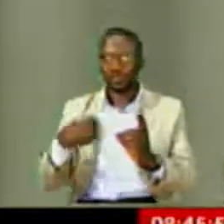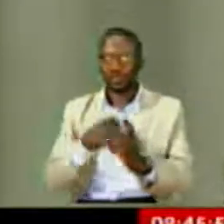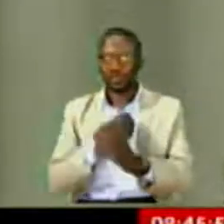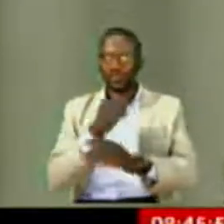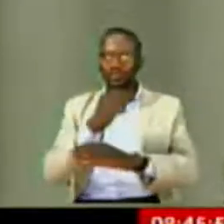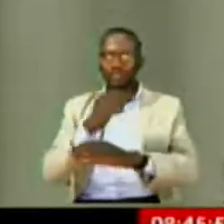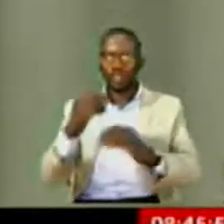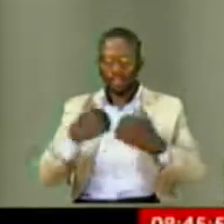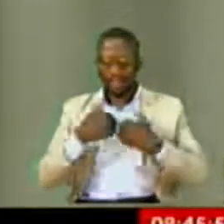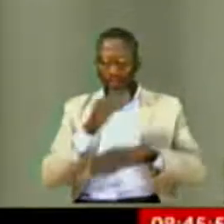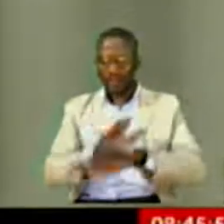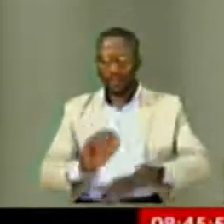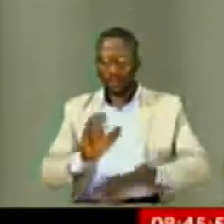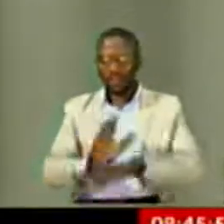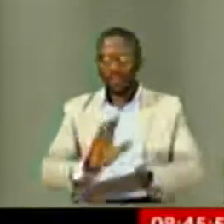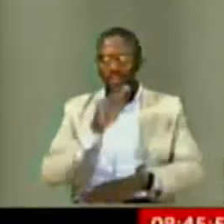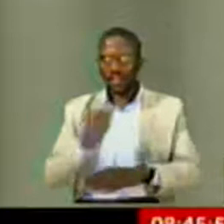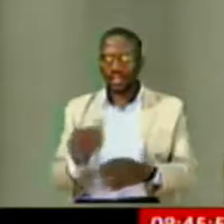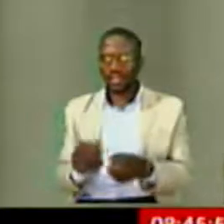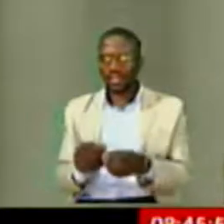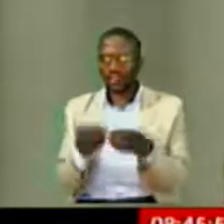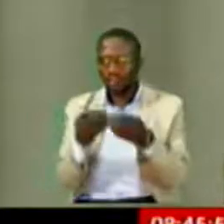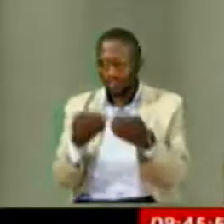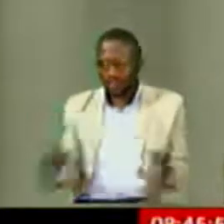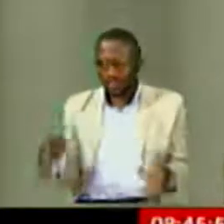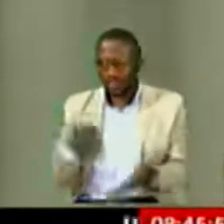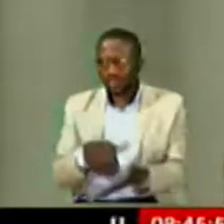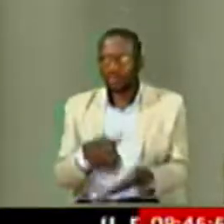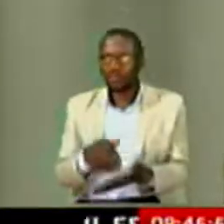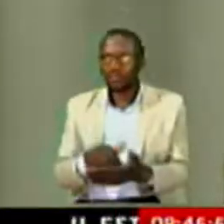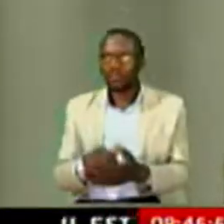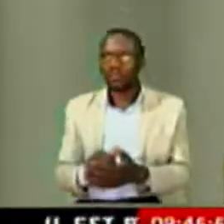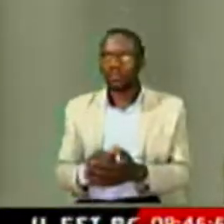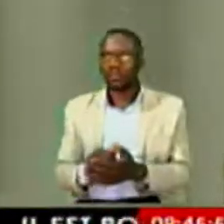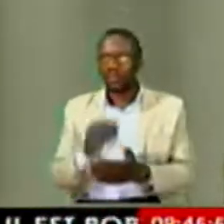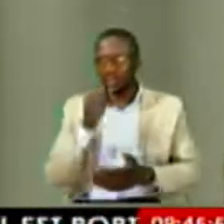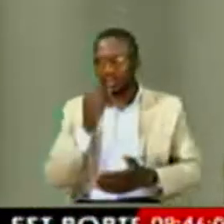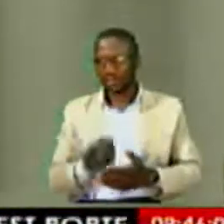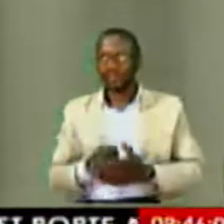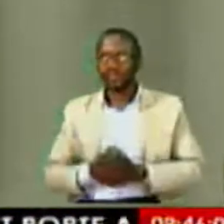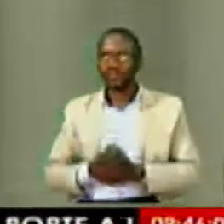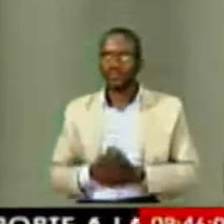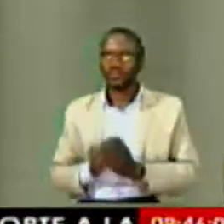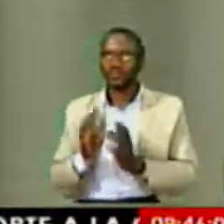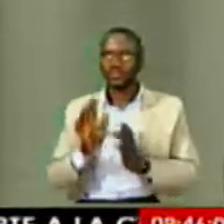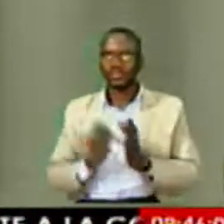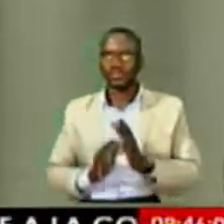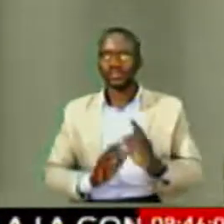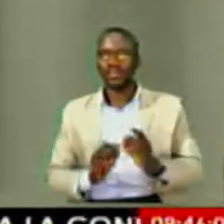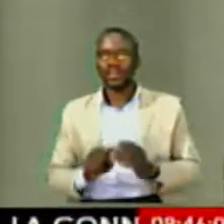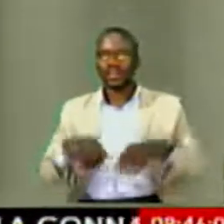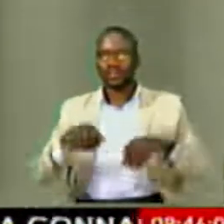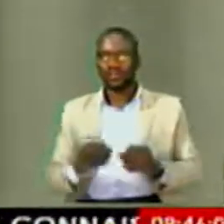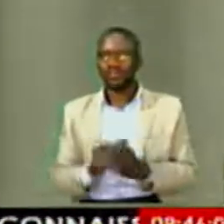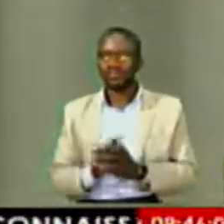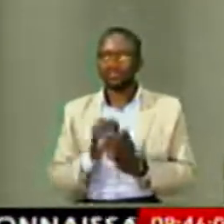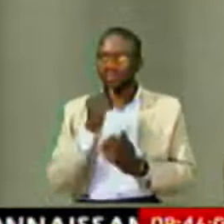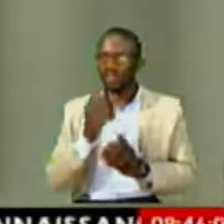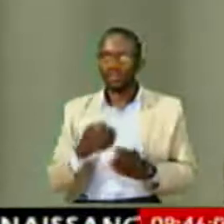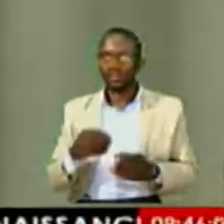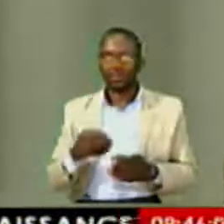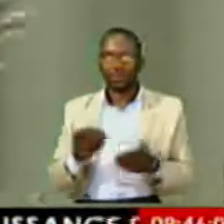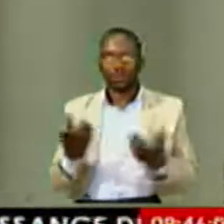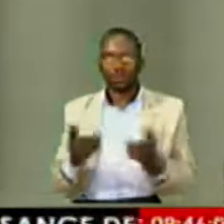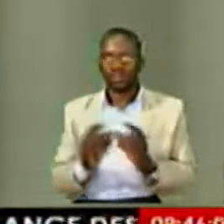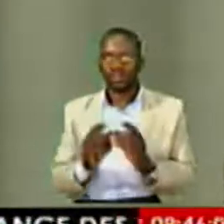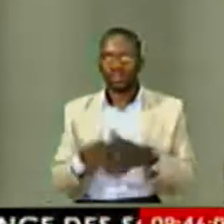pas nous perdre. He's not going to lose us. Jésus pouvait dire quand il priait en Jean 17. Jesus could say when he was praying in John 17. Père,